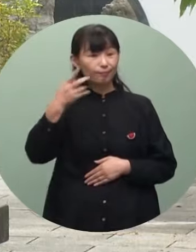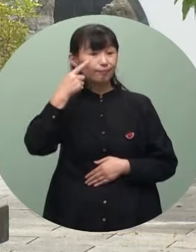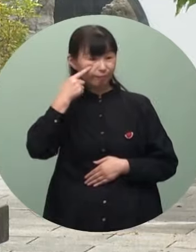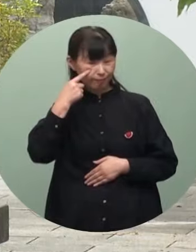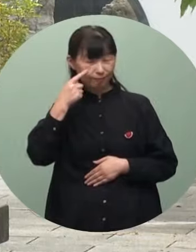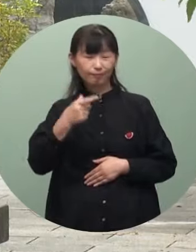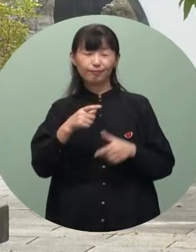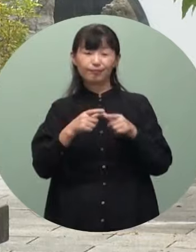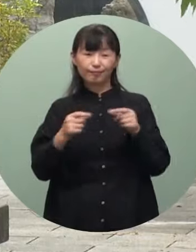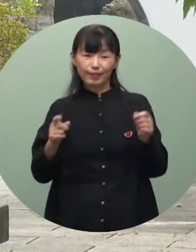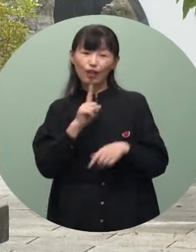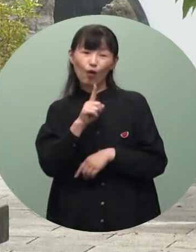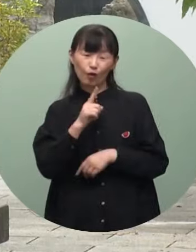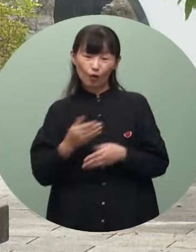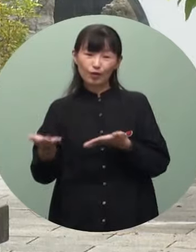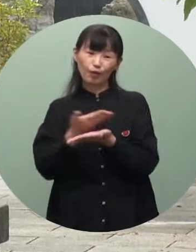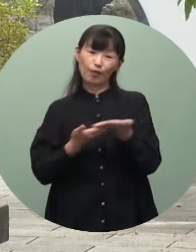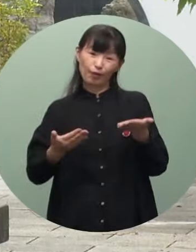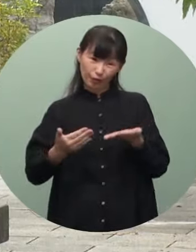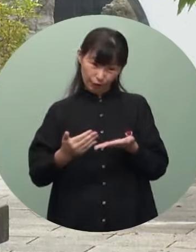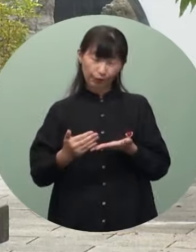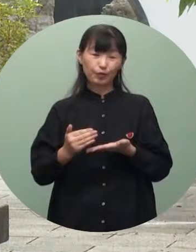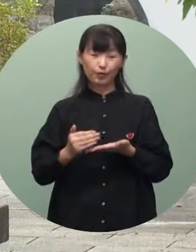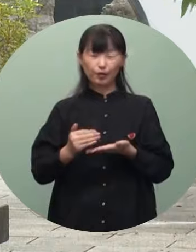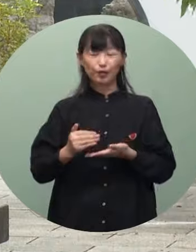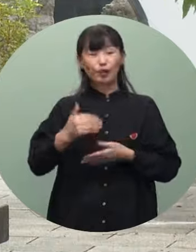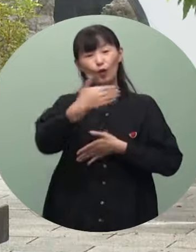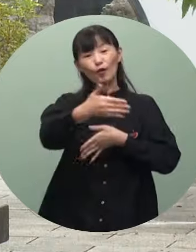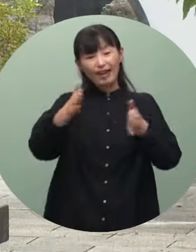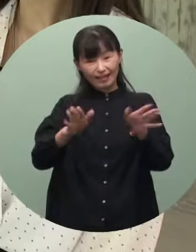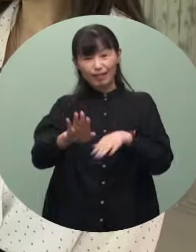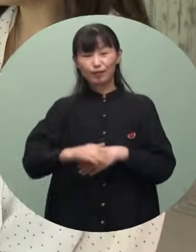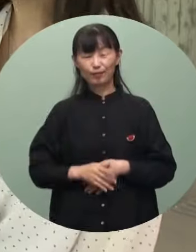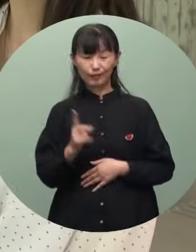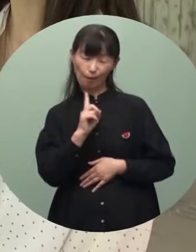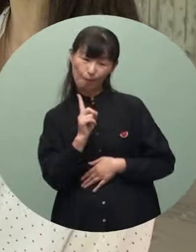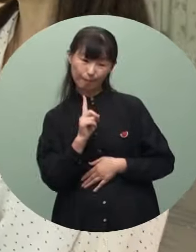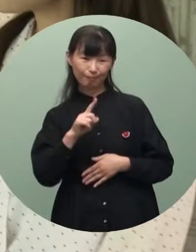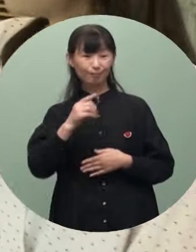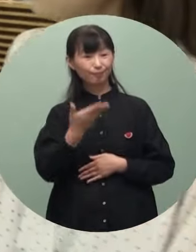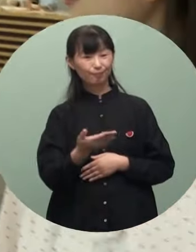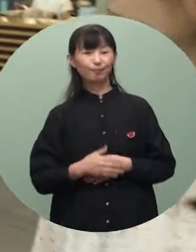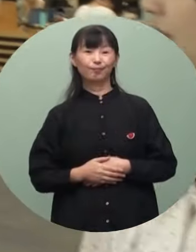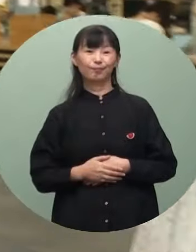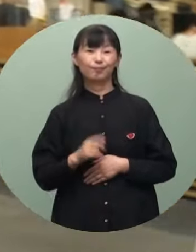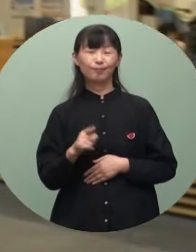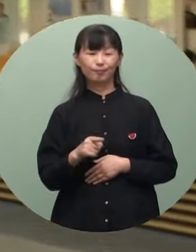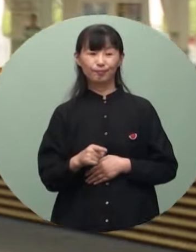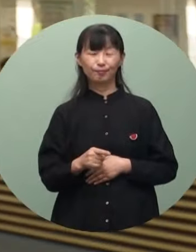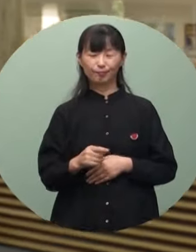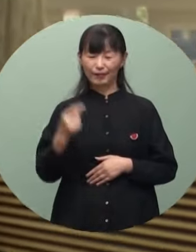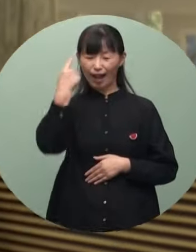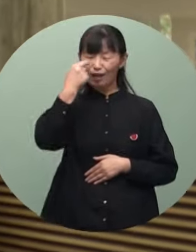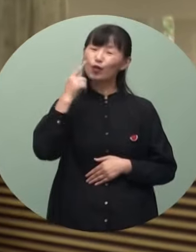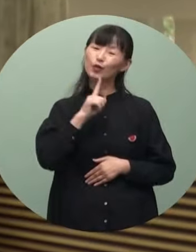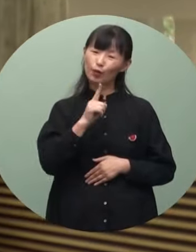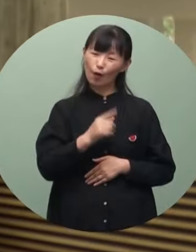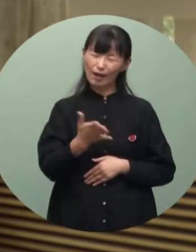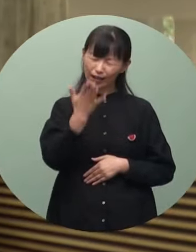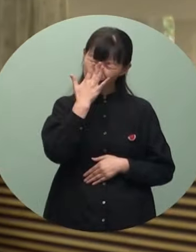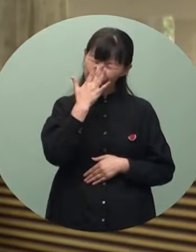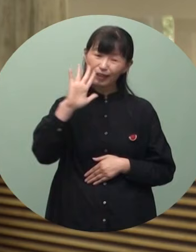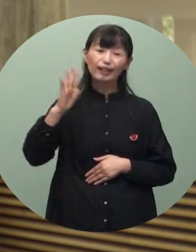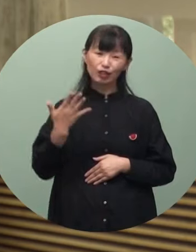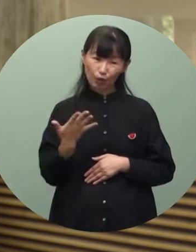4つ目は日本語交流コーナー。 これどんなコーナーですか。 はい、 外国語は苦手だけ